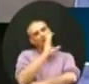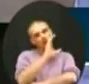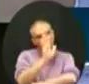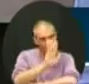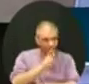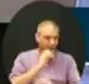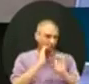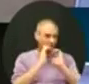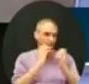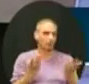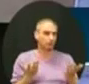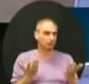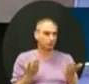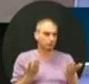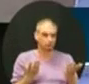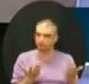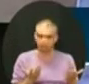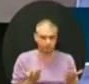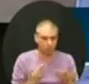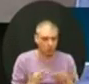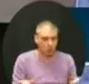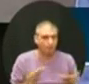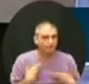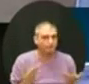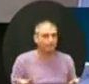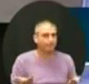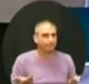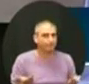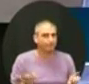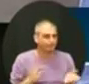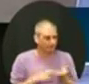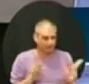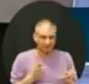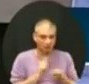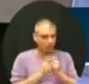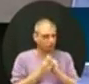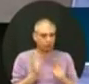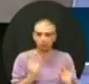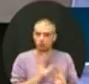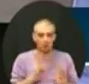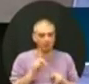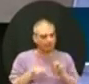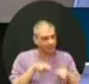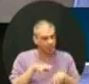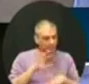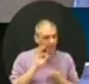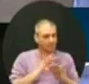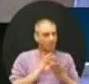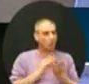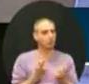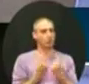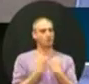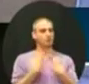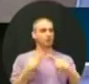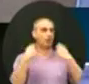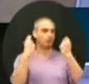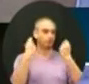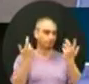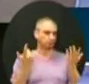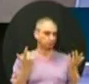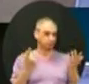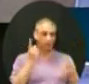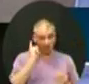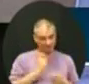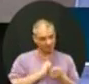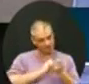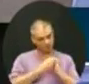או בתקשורת, אבל למעשה זה כלום. מכיוון שאי אפשר לשנות כלום אם אתה לא נוגע בנקודת המוצא או בתרבות. עכשיו,